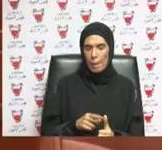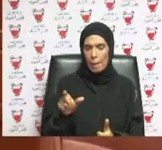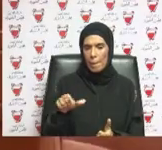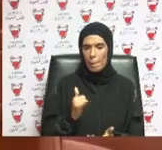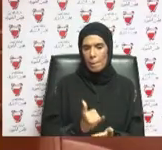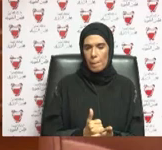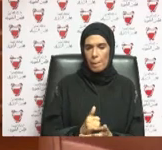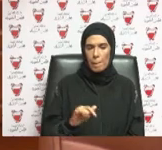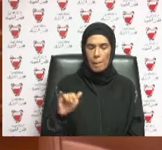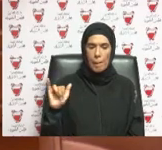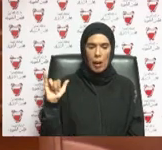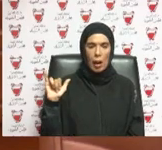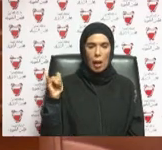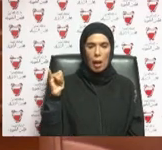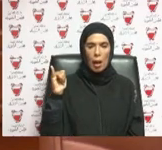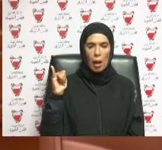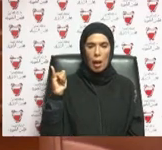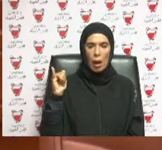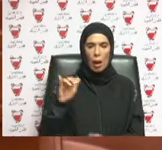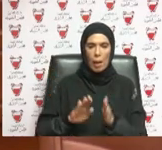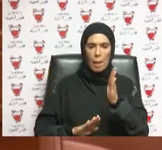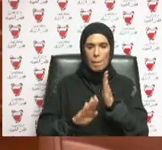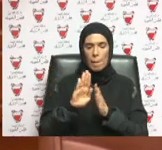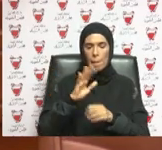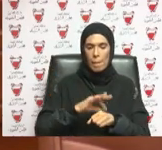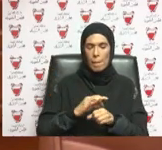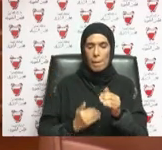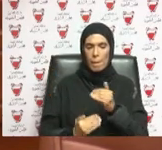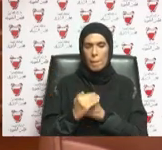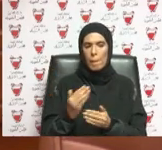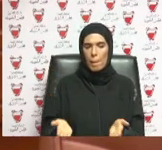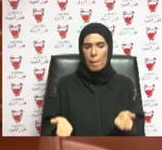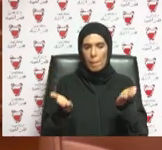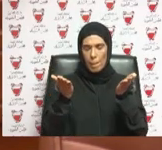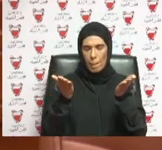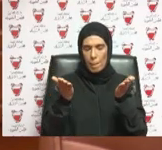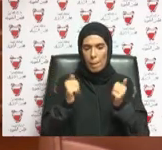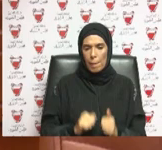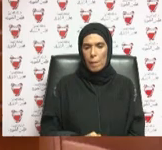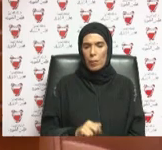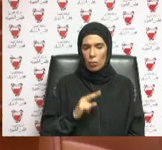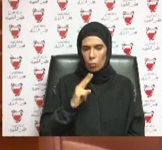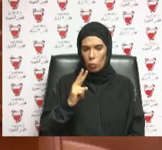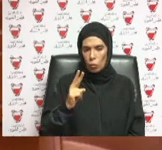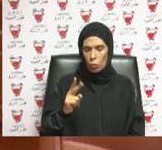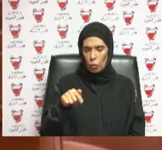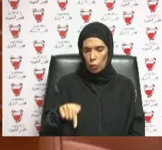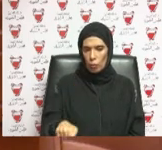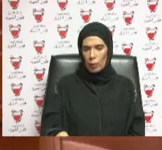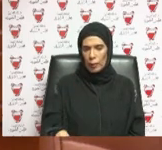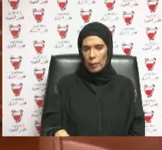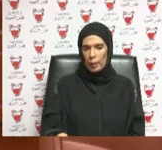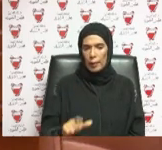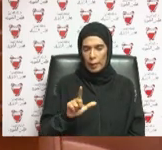في إسهامات التنمية البشرية والتحديث والنهضة الحضارية. وعندما يردد سموه